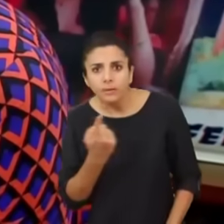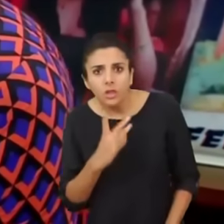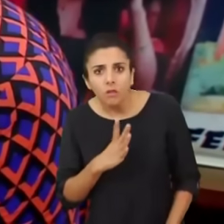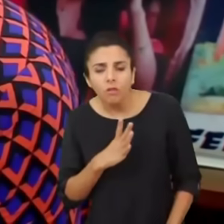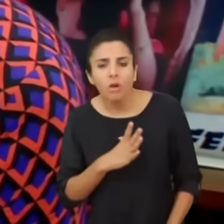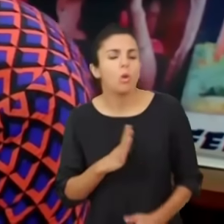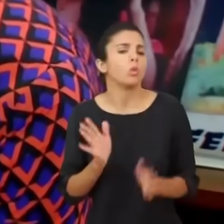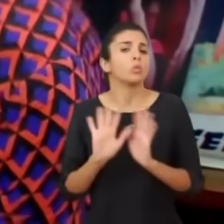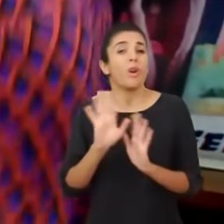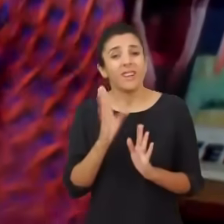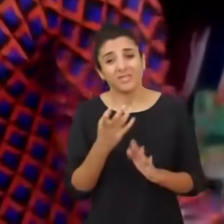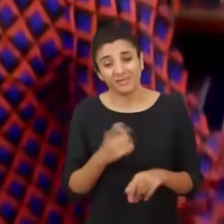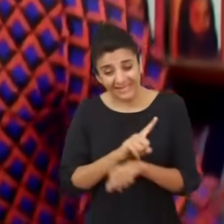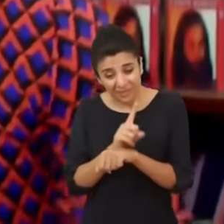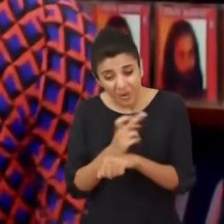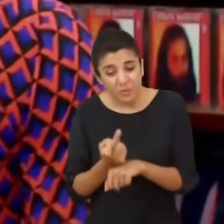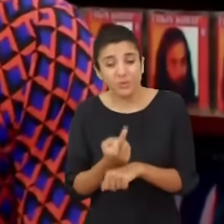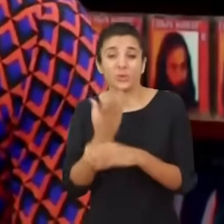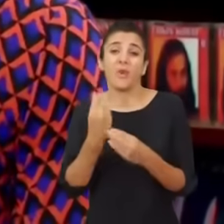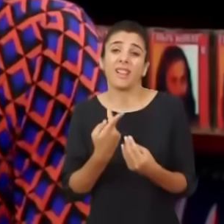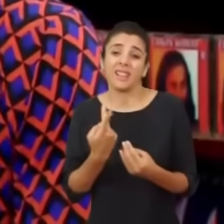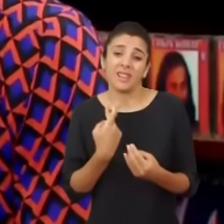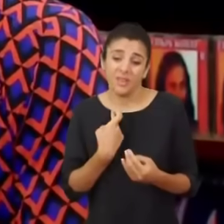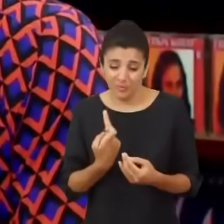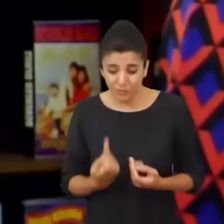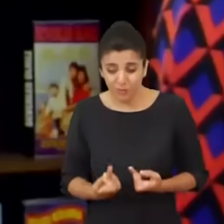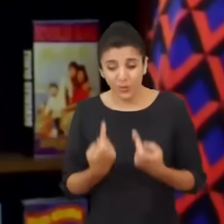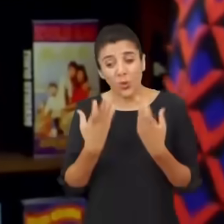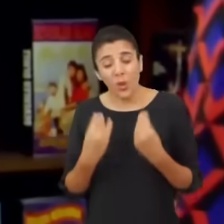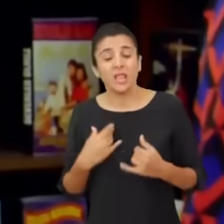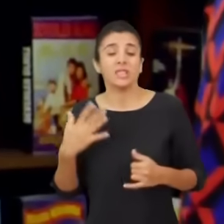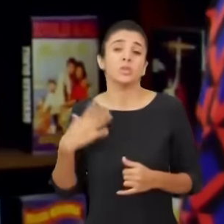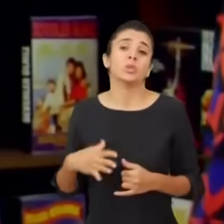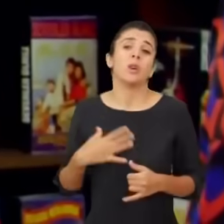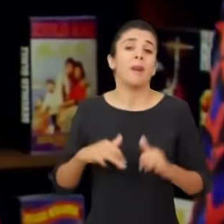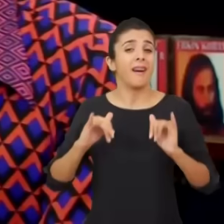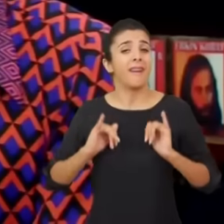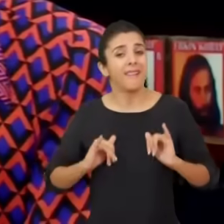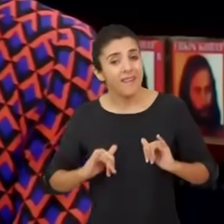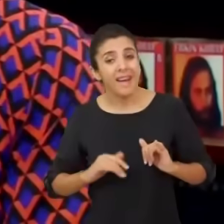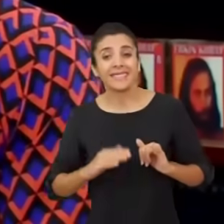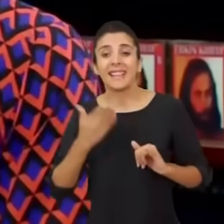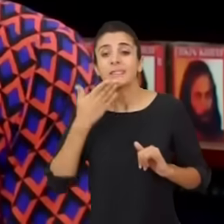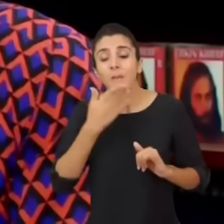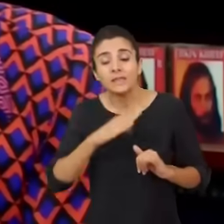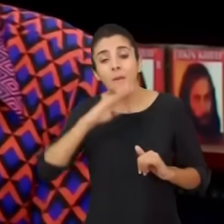Ergun'cum? Ha bir boşa çıkalım diyorum artık. Bir boşa bir çıkalım da. Yani şu Ramazan'ı, bayramı bir